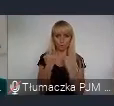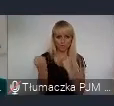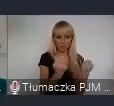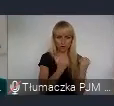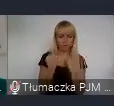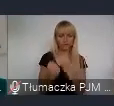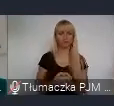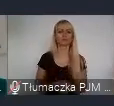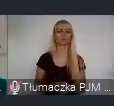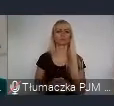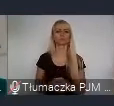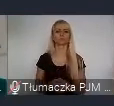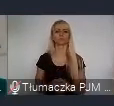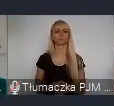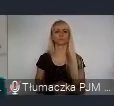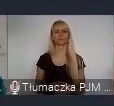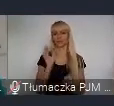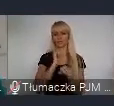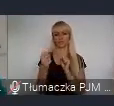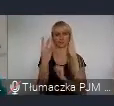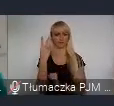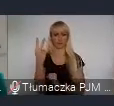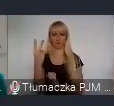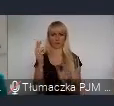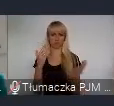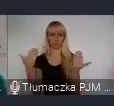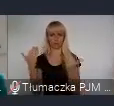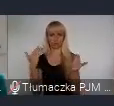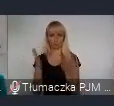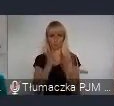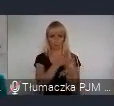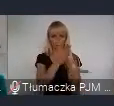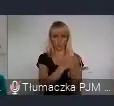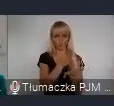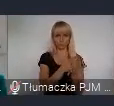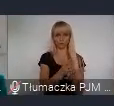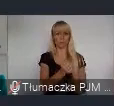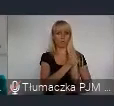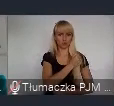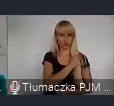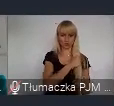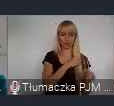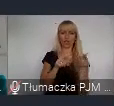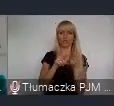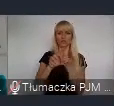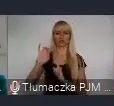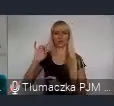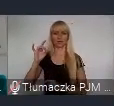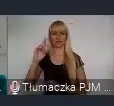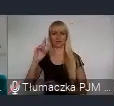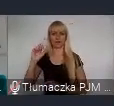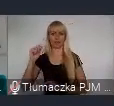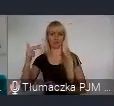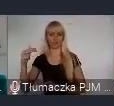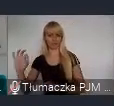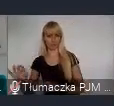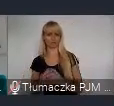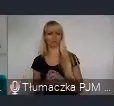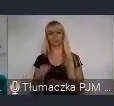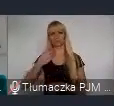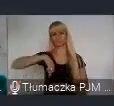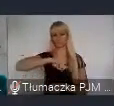możliwości interwencji, pożyczkowa i grantowa, która oczywiście nas najbardziej jako samorządowców interesuje.